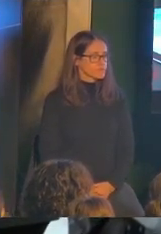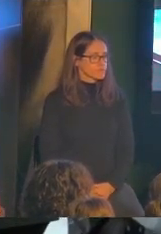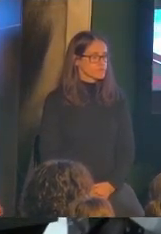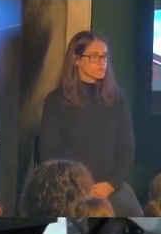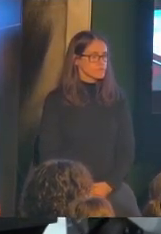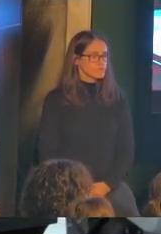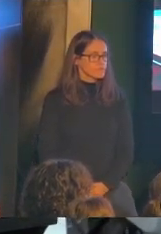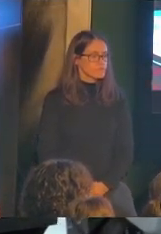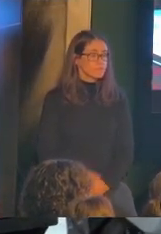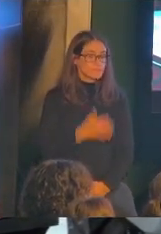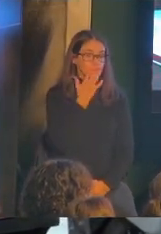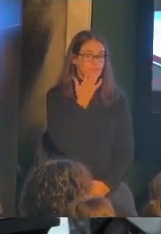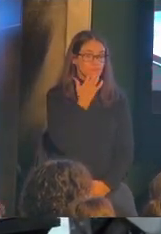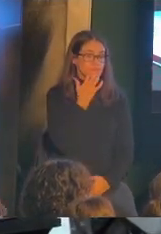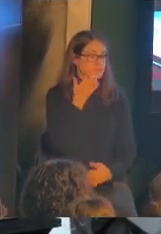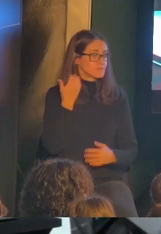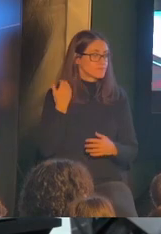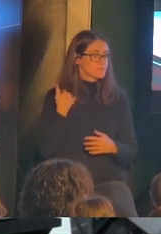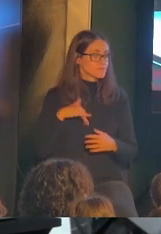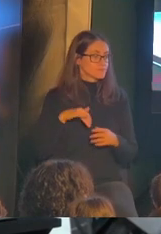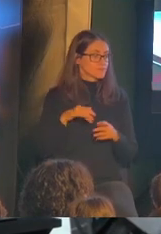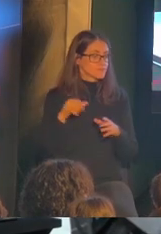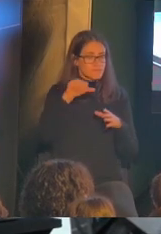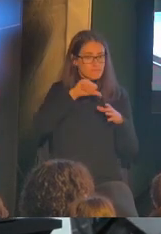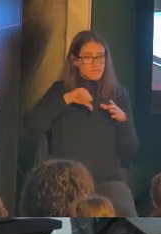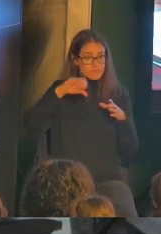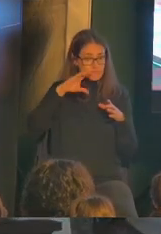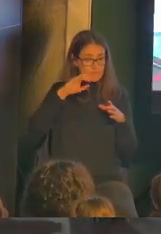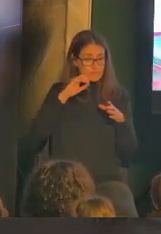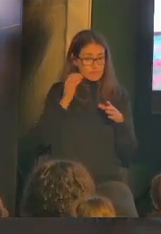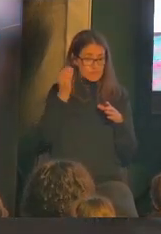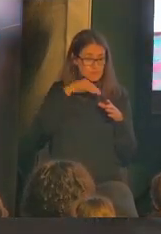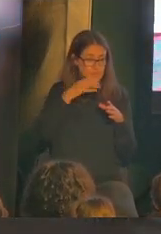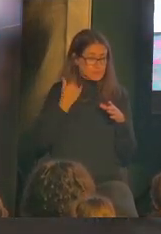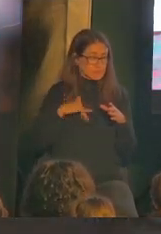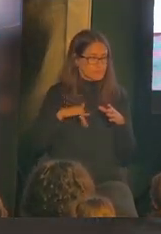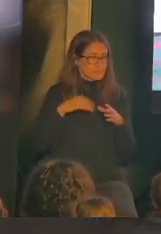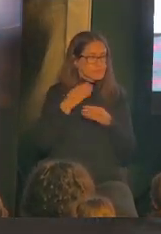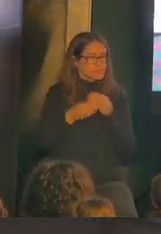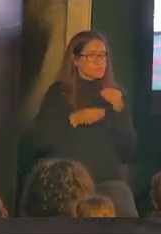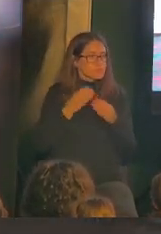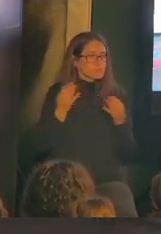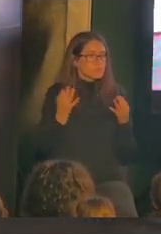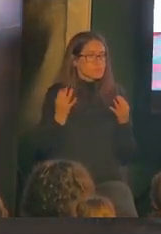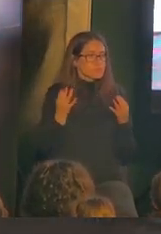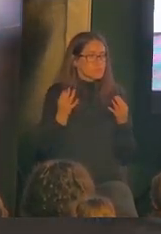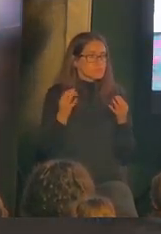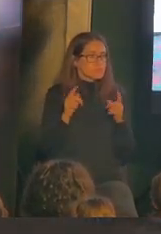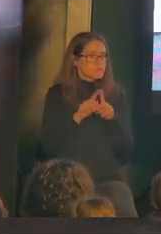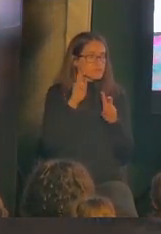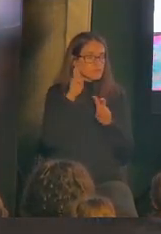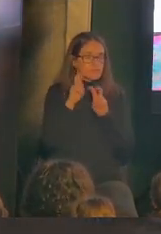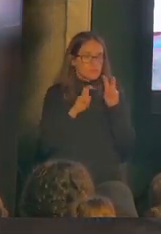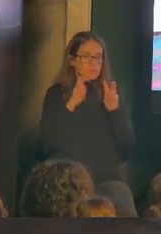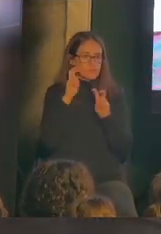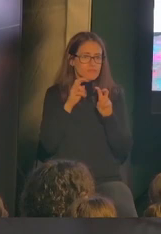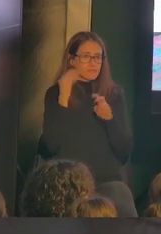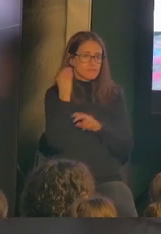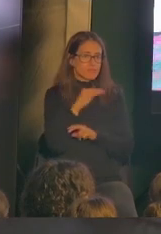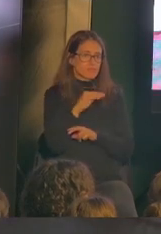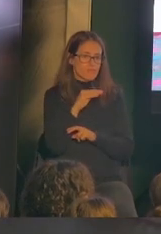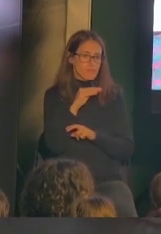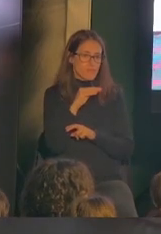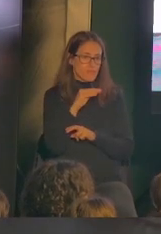Després, un cop afegim aquí l'oli de coco, el que farem serà refredar-ho a la nevera perquè aquest oli